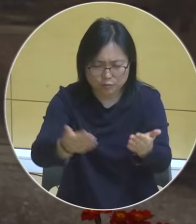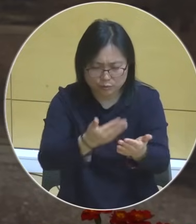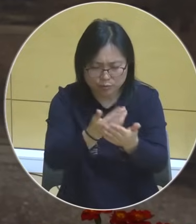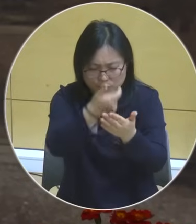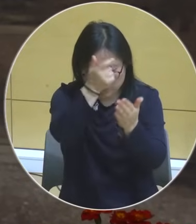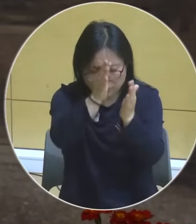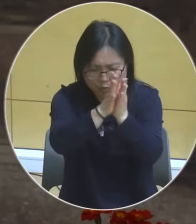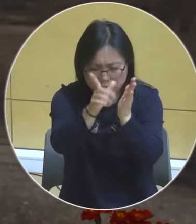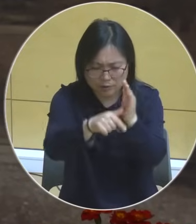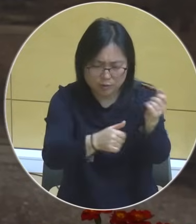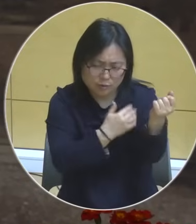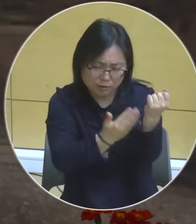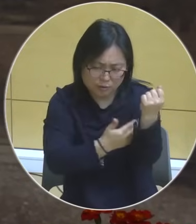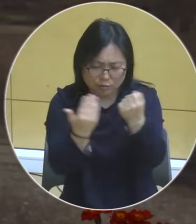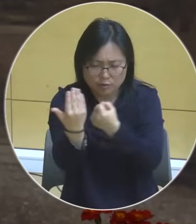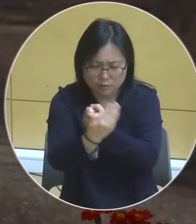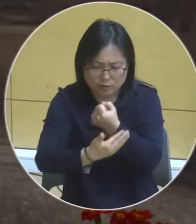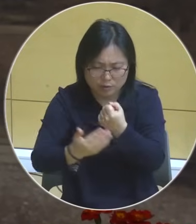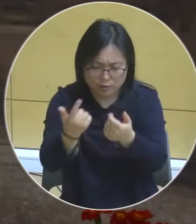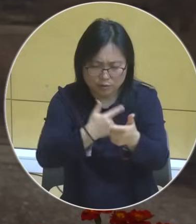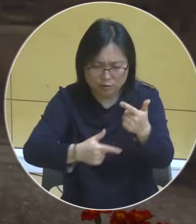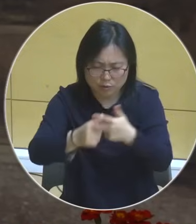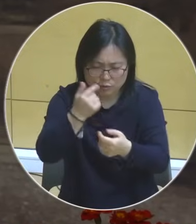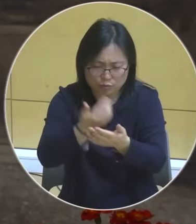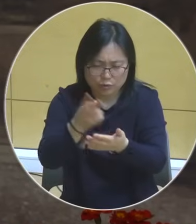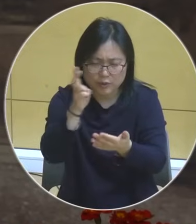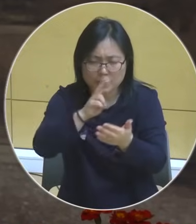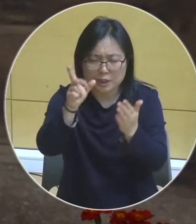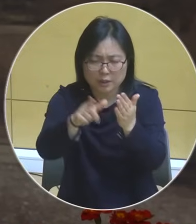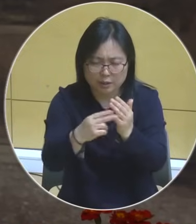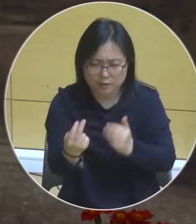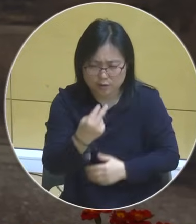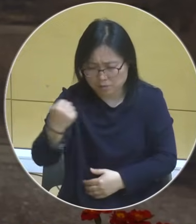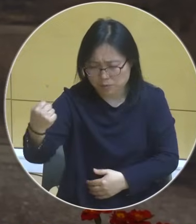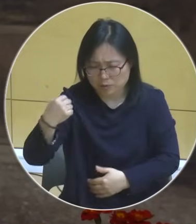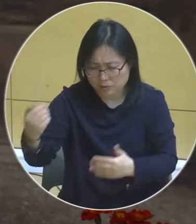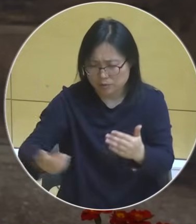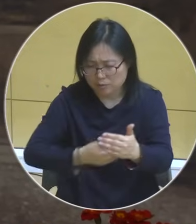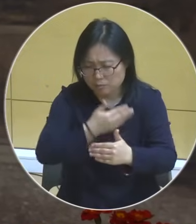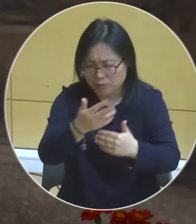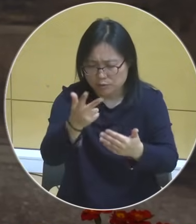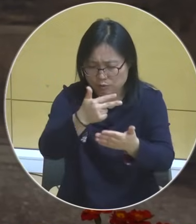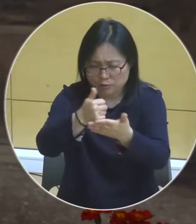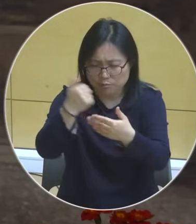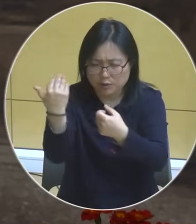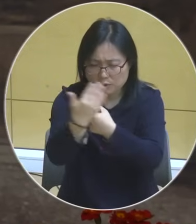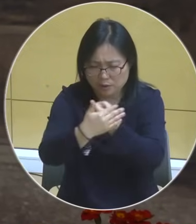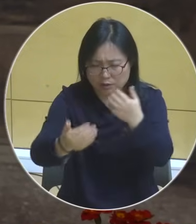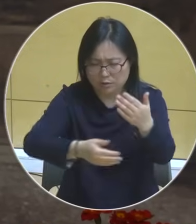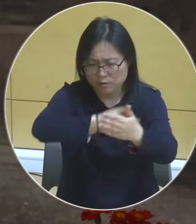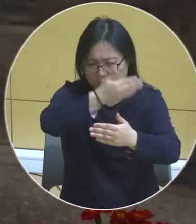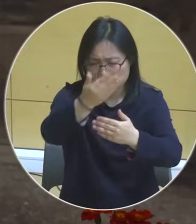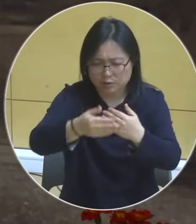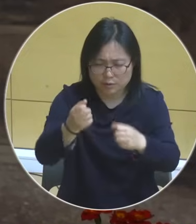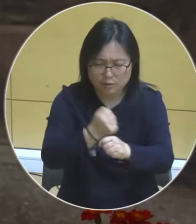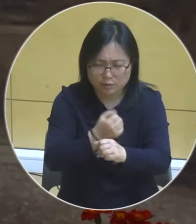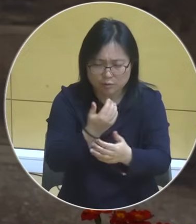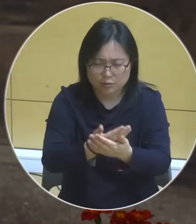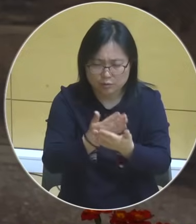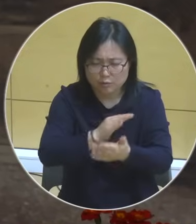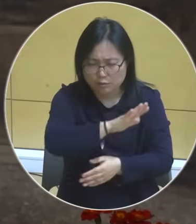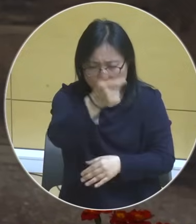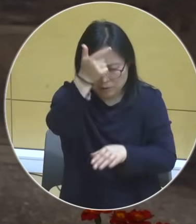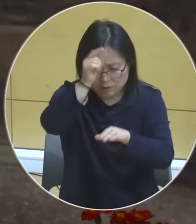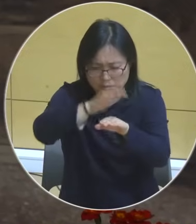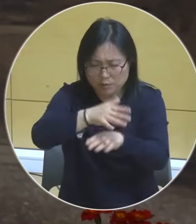기도할 때 능력과 은혜를 더하여 주시며 찬양할 때 생명력 넘치는 주의 은혜가 넘쳐나게 하여 주시옵소서. 우리